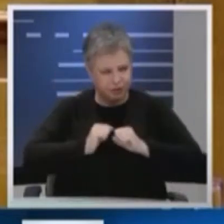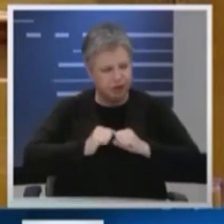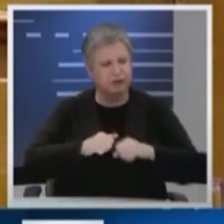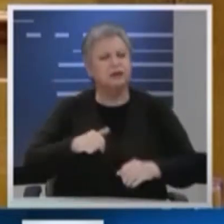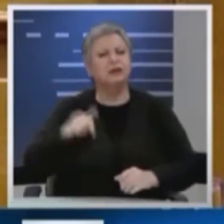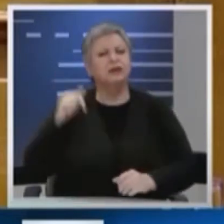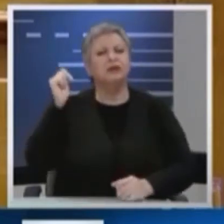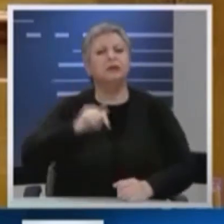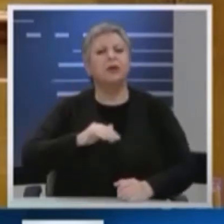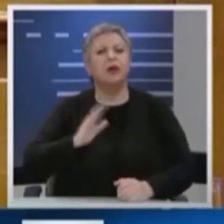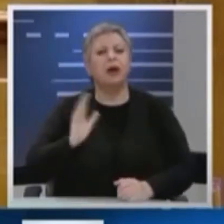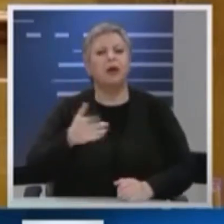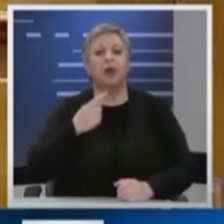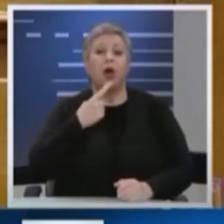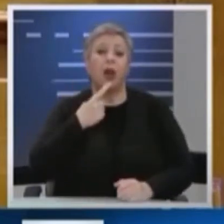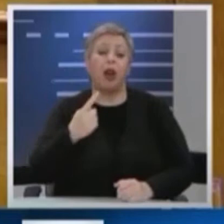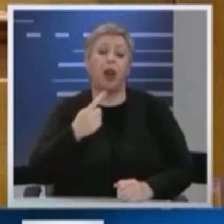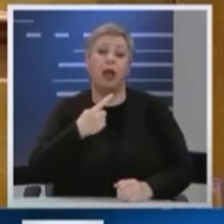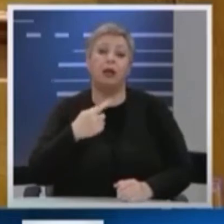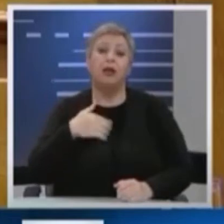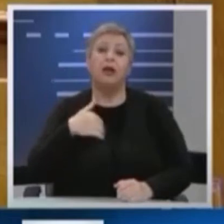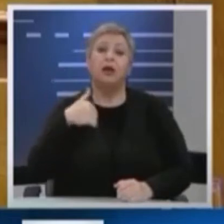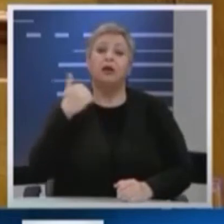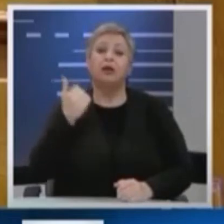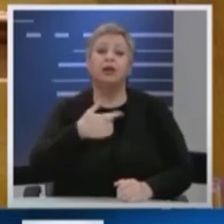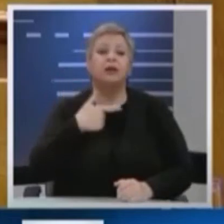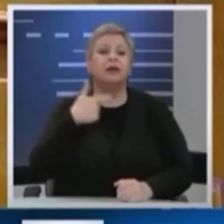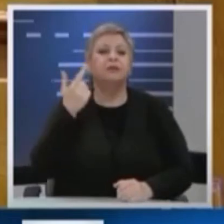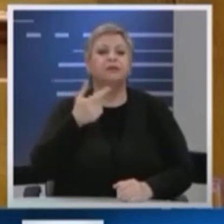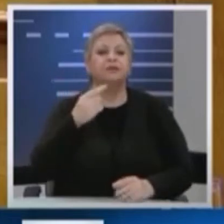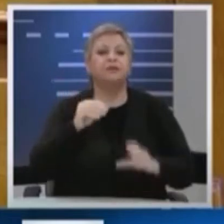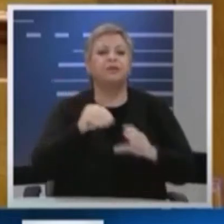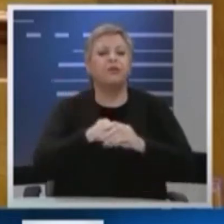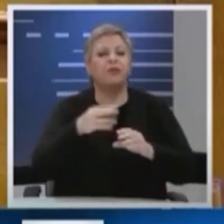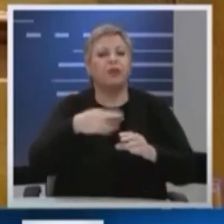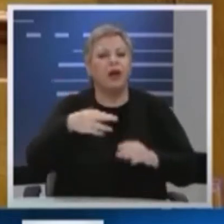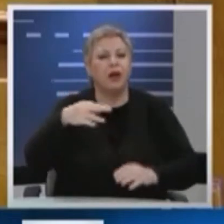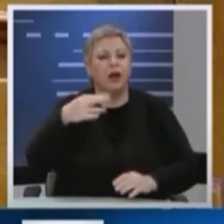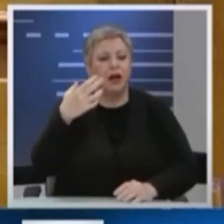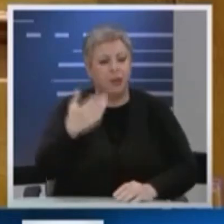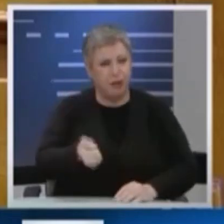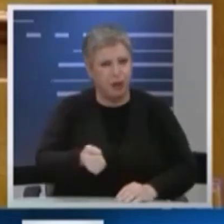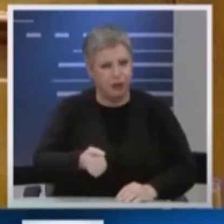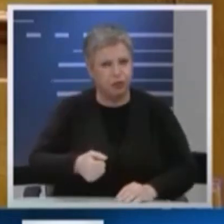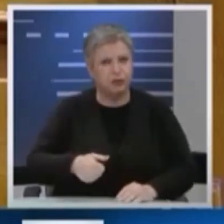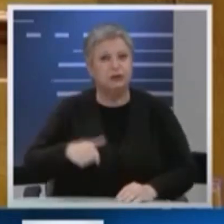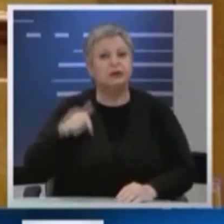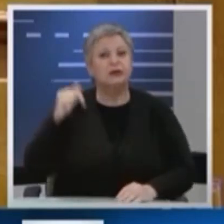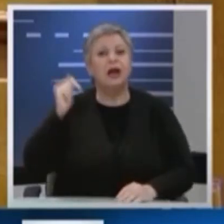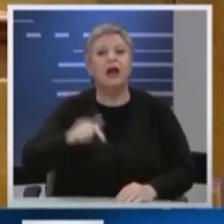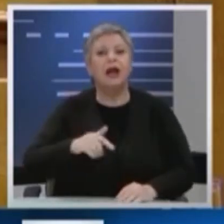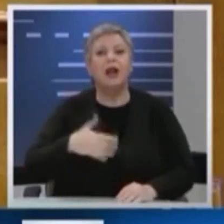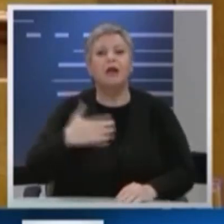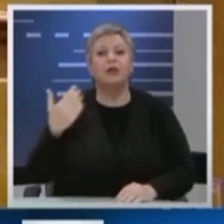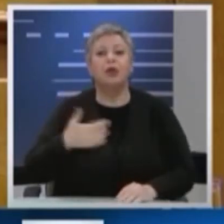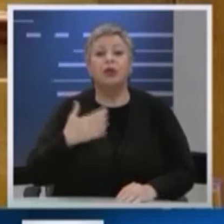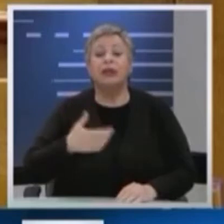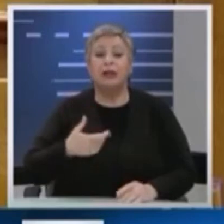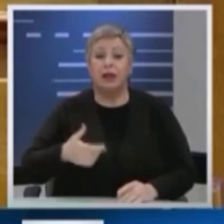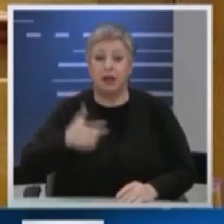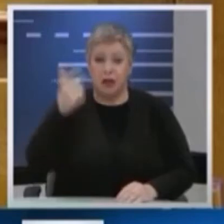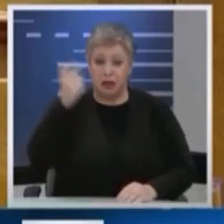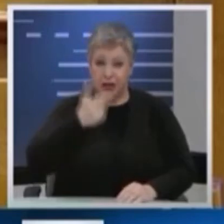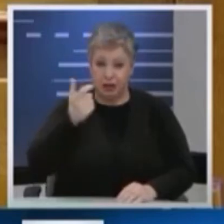τη δυνατότητα. Πρώτον, να σταματήσει πρόσκαιρα την ψηφισμένη από την κυβέρνηση και υπογραμμένη από τον ίδιο περαιτέρω μείωση των